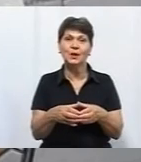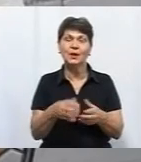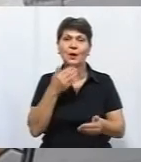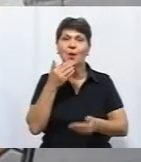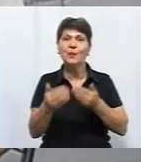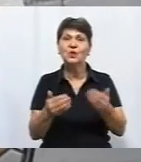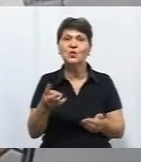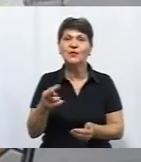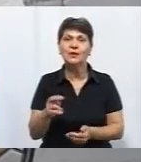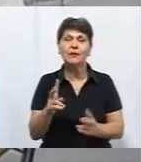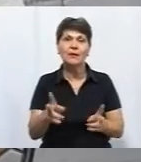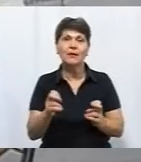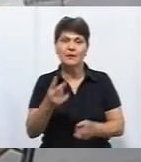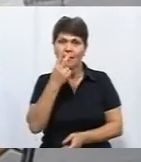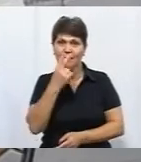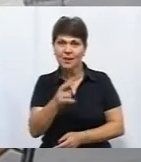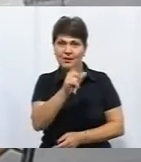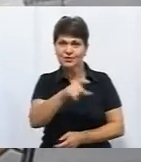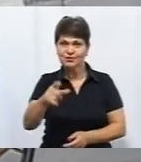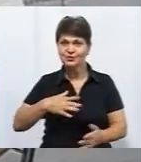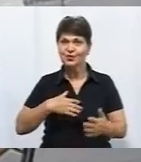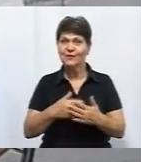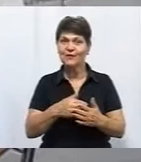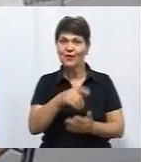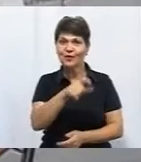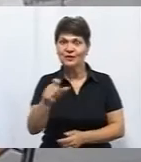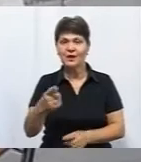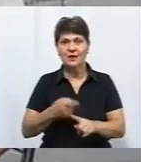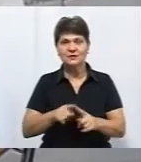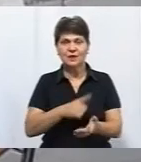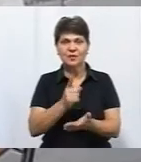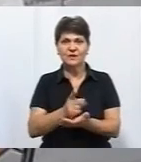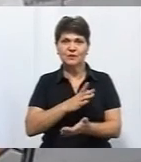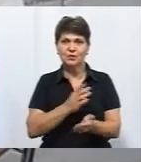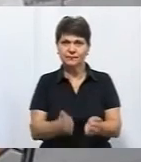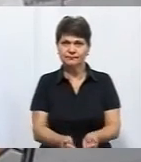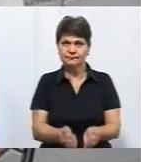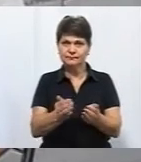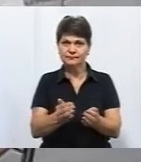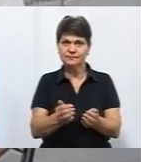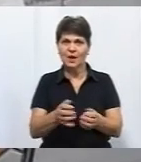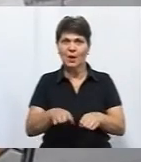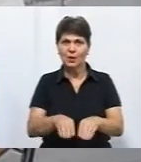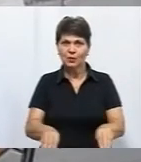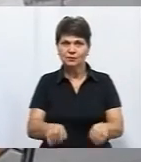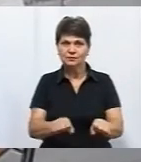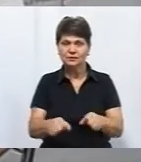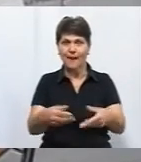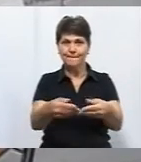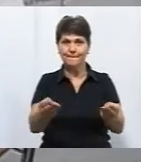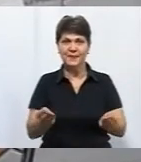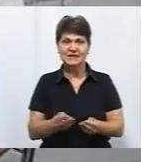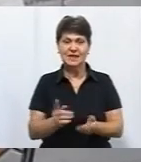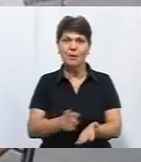опитування, як бачать це волонтери. Вони сказали, що це повинна бути ніжка, кріплення, і мисочка